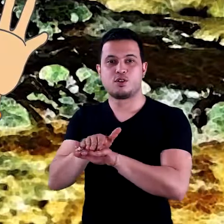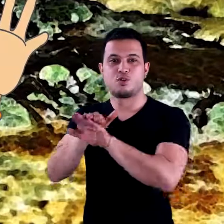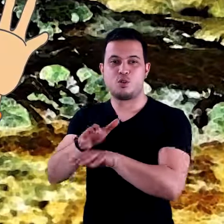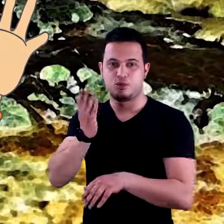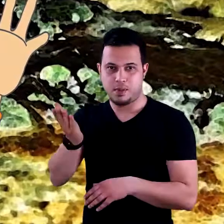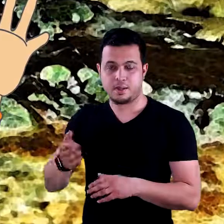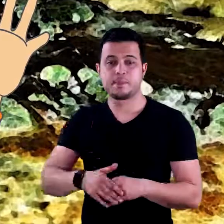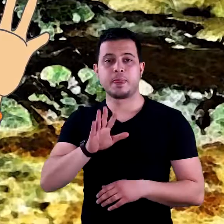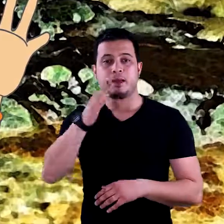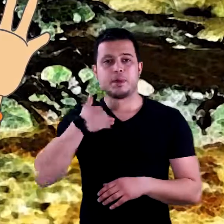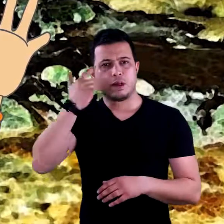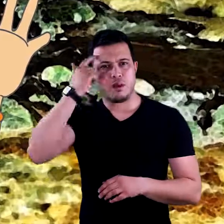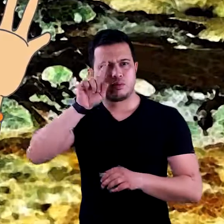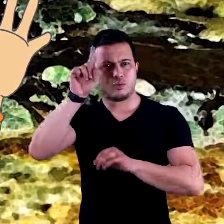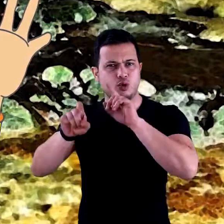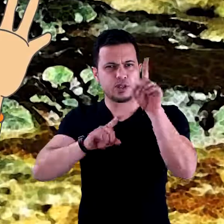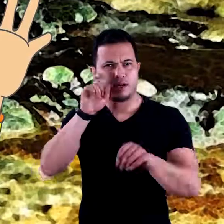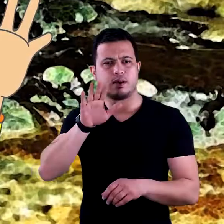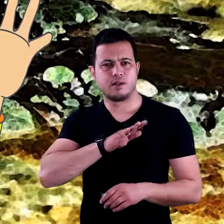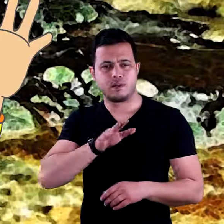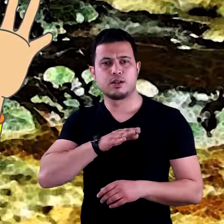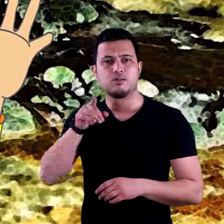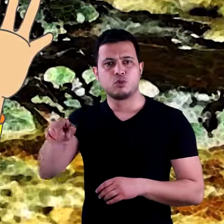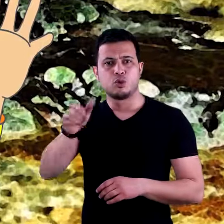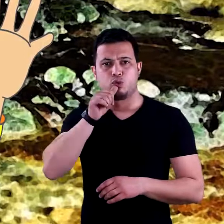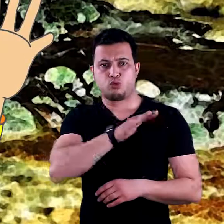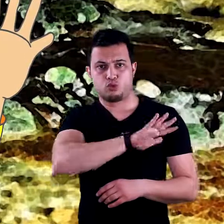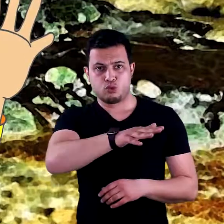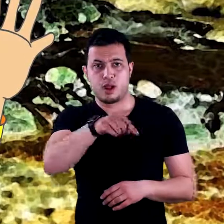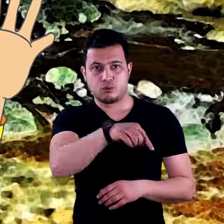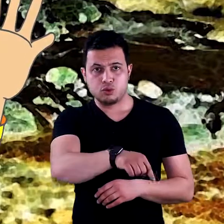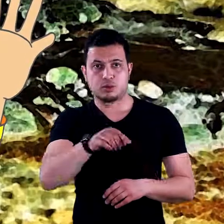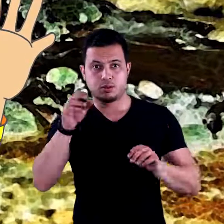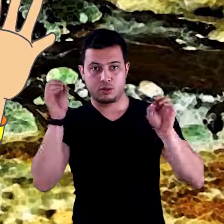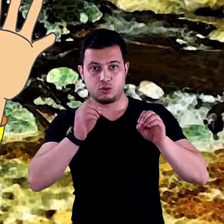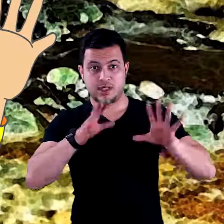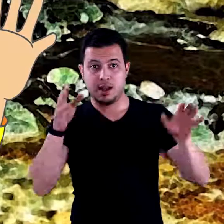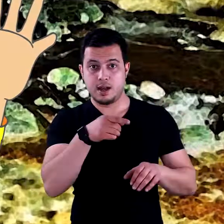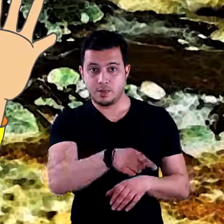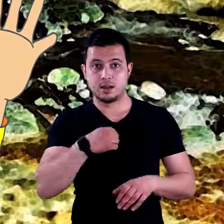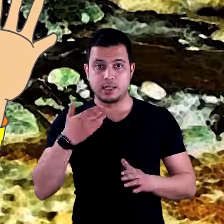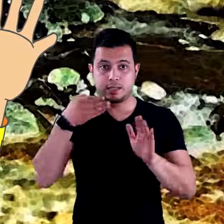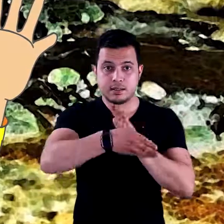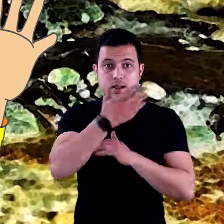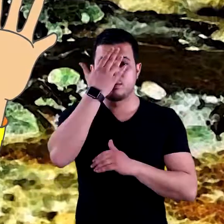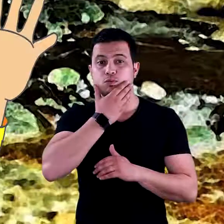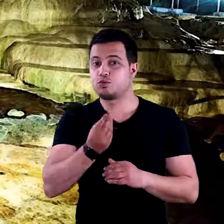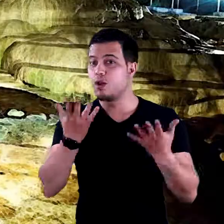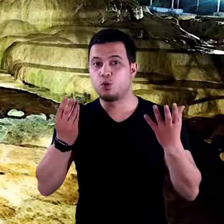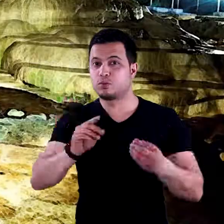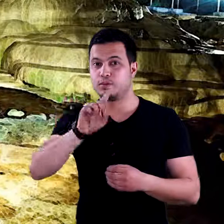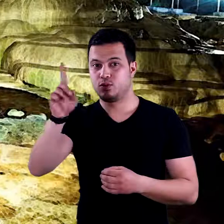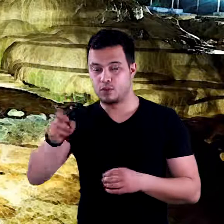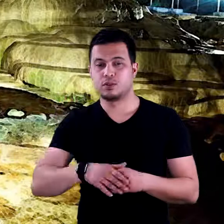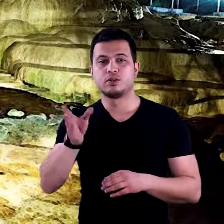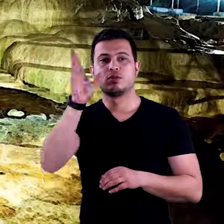Ama benim kafama bir şey takıldı. Gerçekten bu sular insanı güzelleştirir mi acaba? Kurbağa